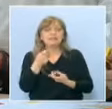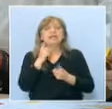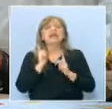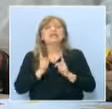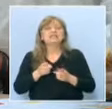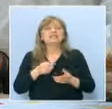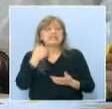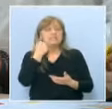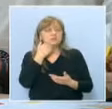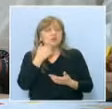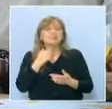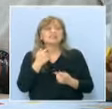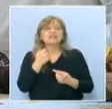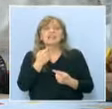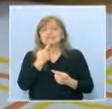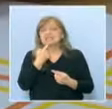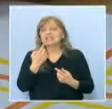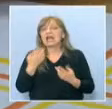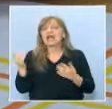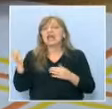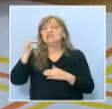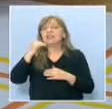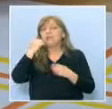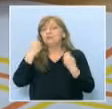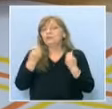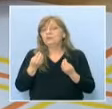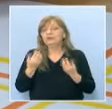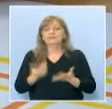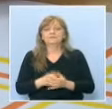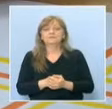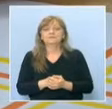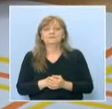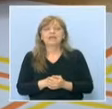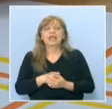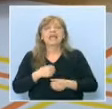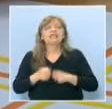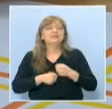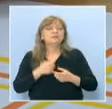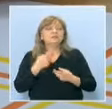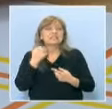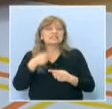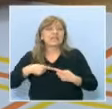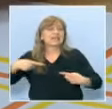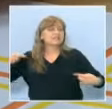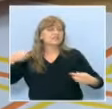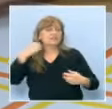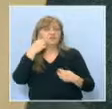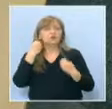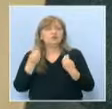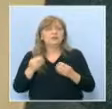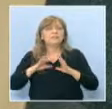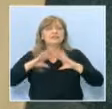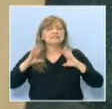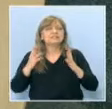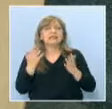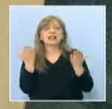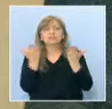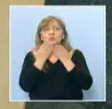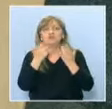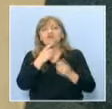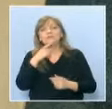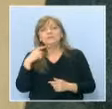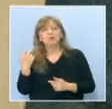е най-добър за училище. Да, всъщност благотворителността се развива изключително добре във вашето училище през цялата учебна година. Не е